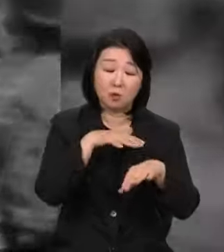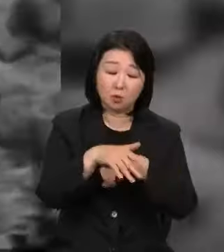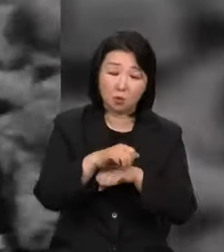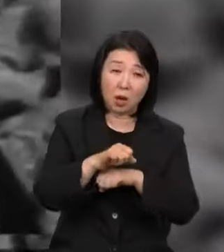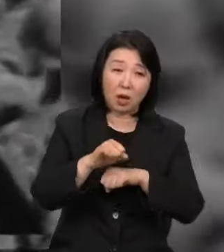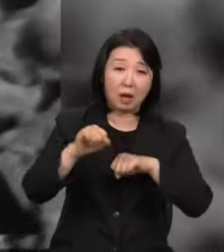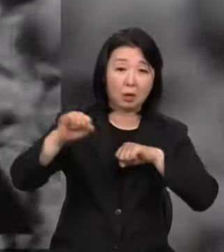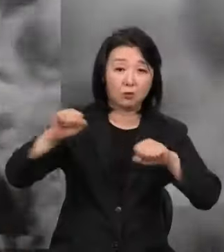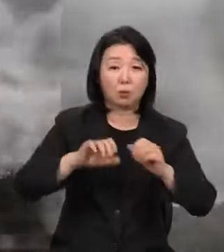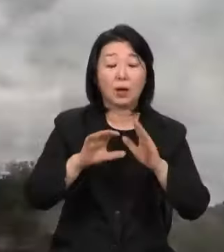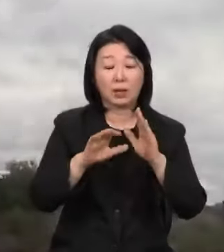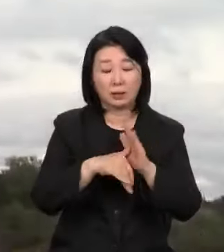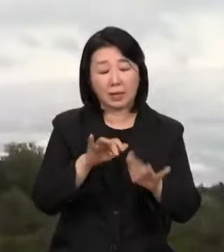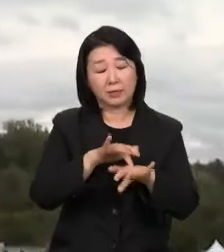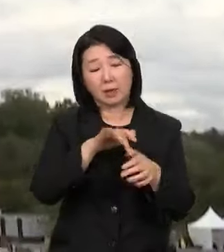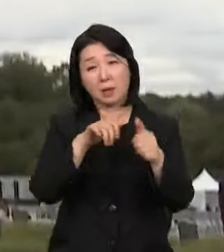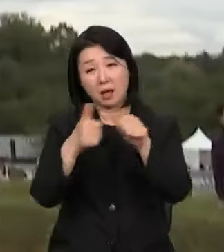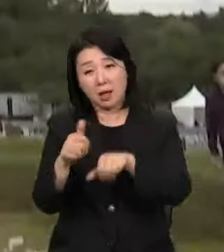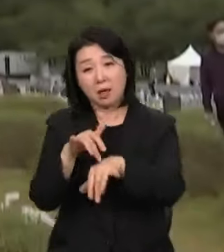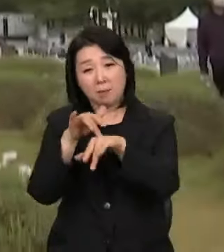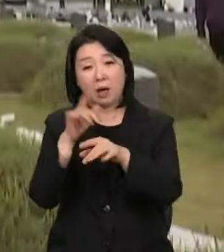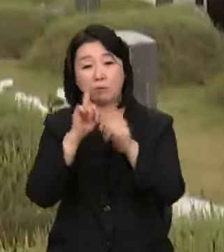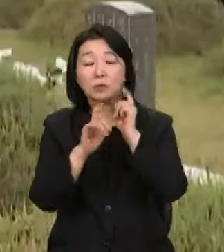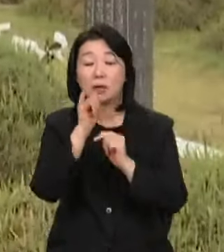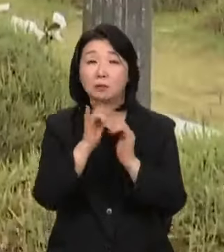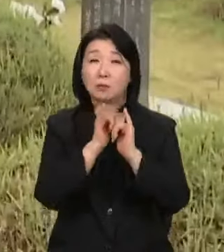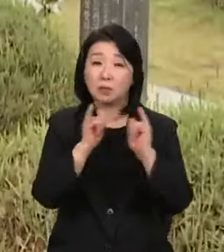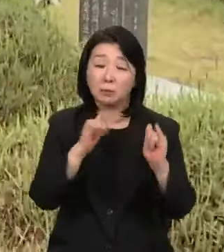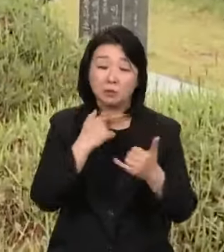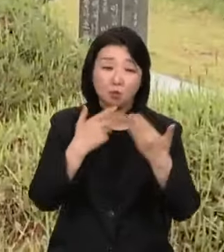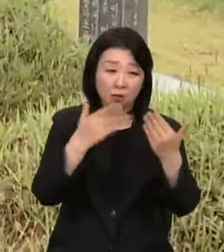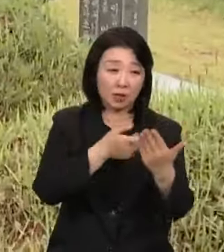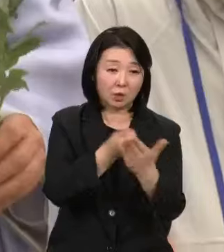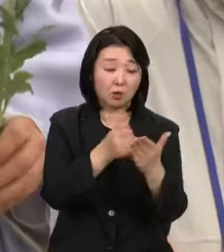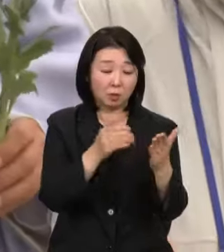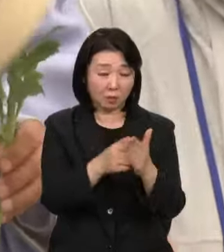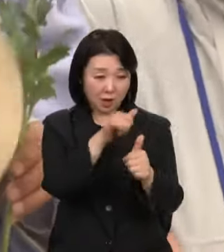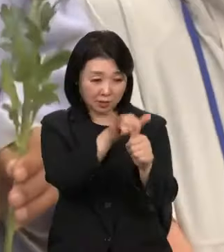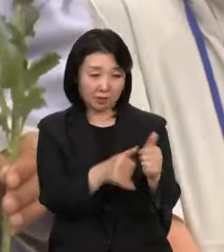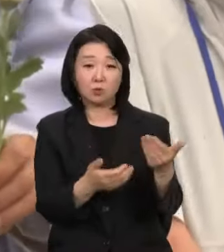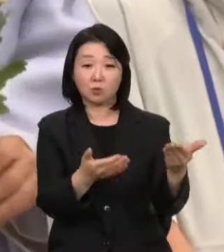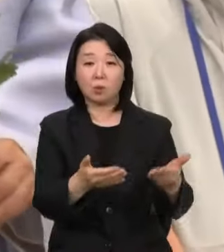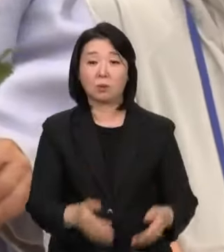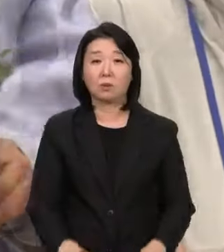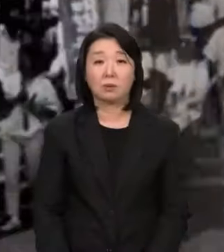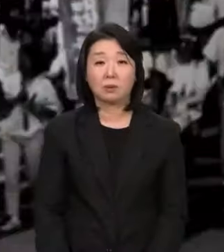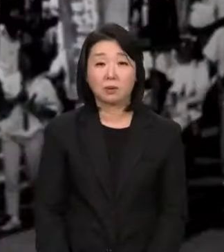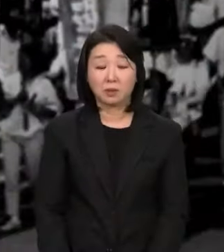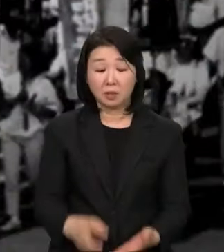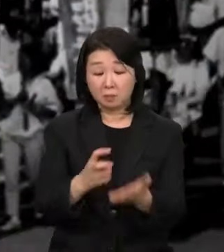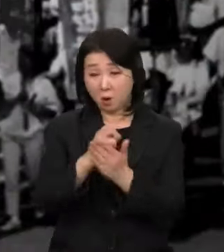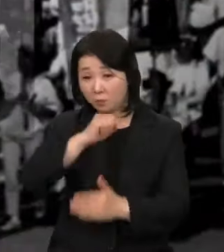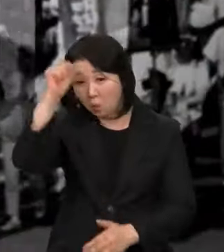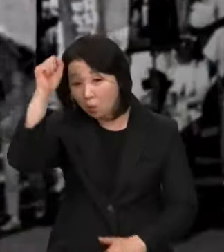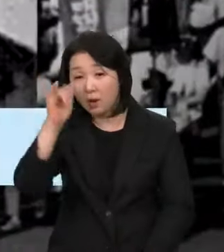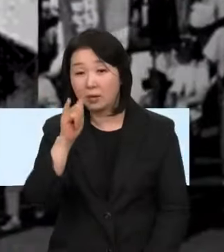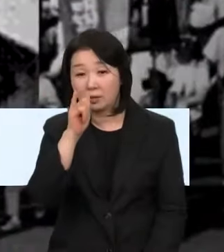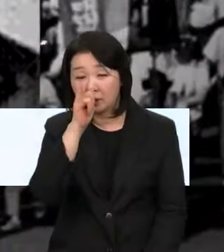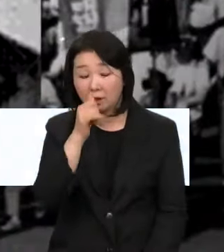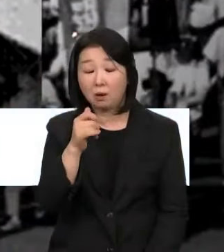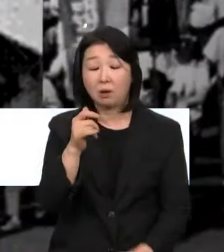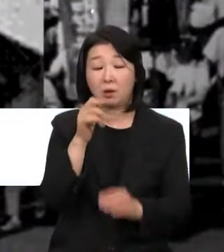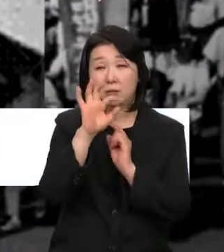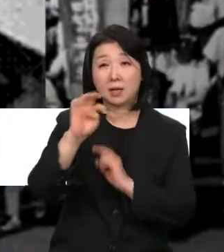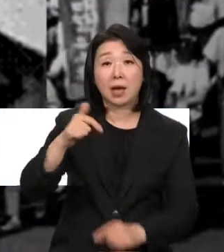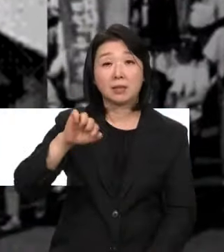행방 불명 되거나 부상을 입은 인사들 가운데 유공자를 지정해 예우하는 법입니다 되면 이한열